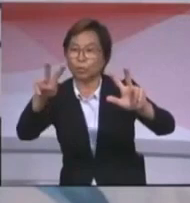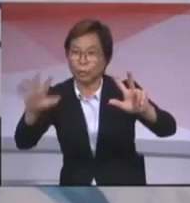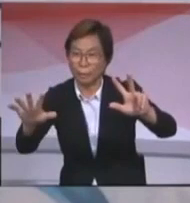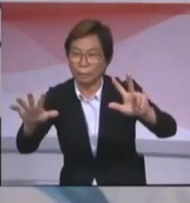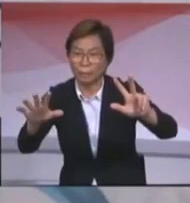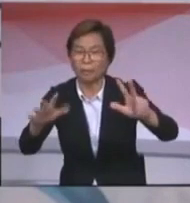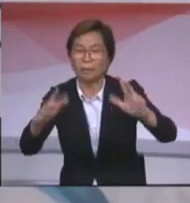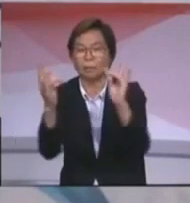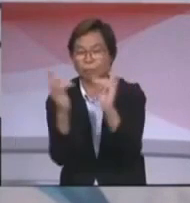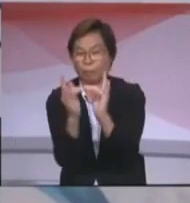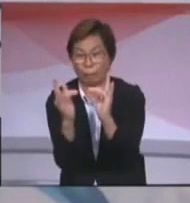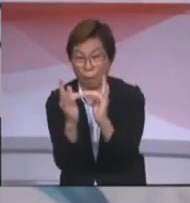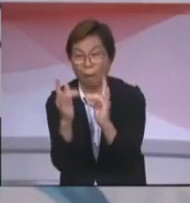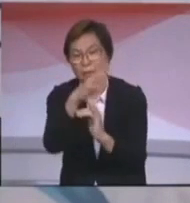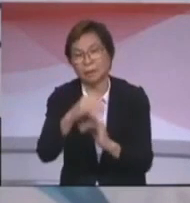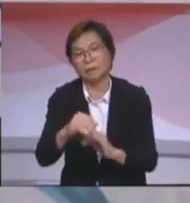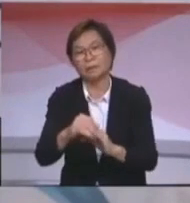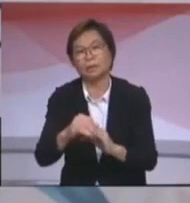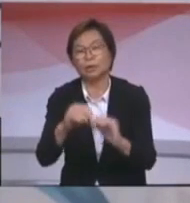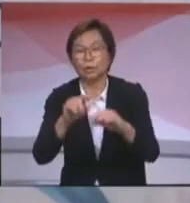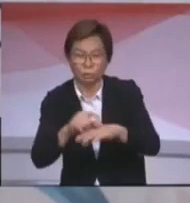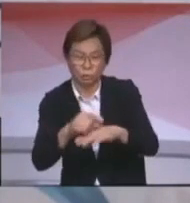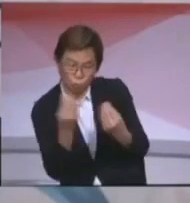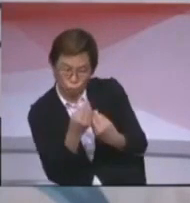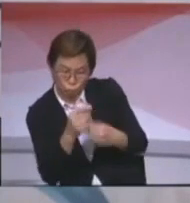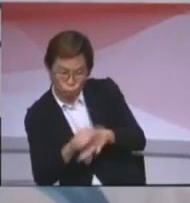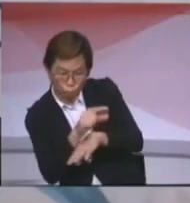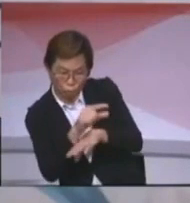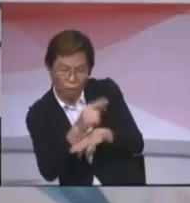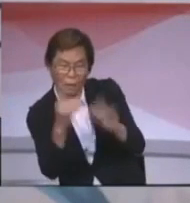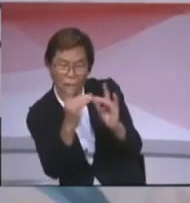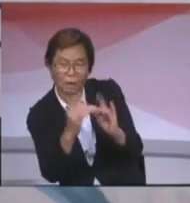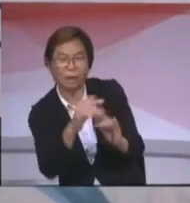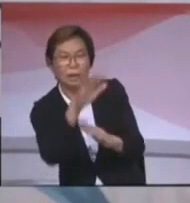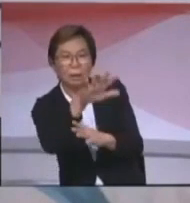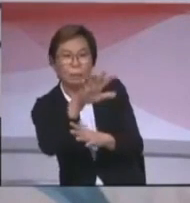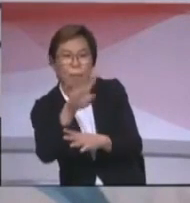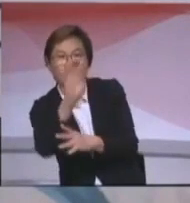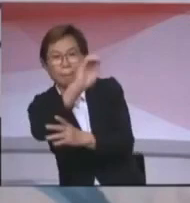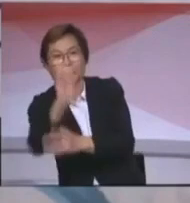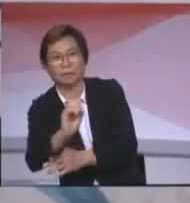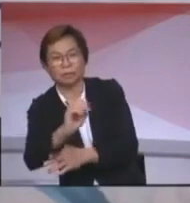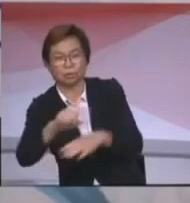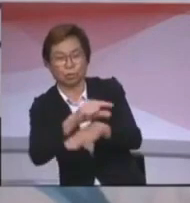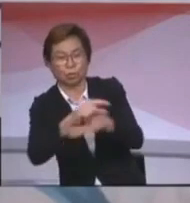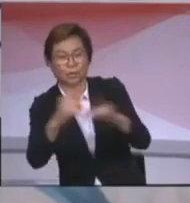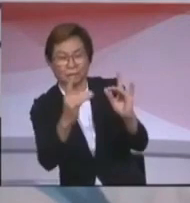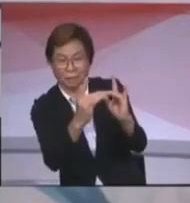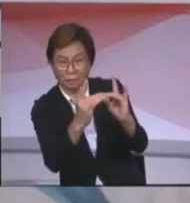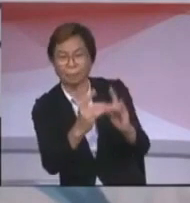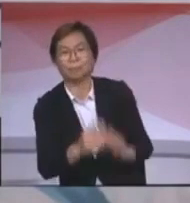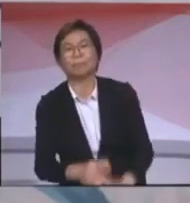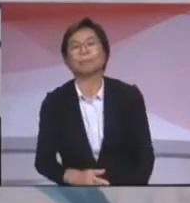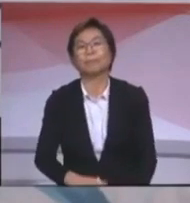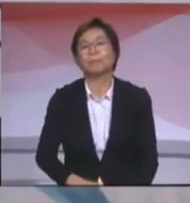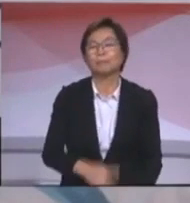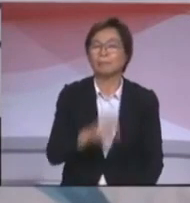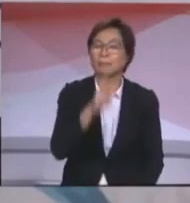3,825 buah katil dan kadar penggunaannya adalah sebanyak 54%.